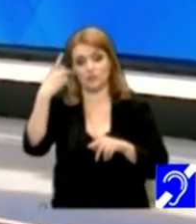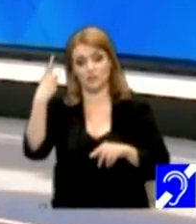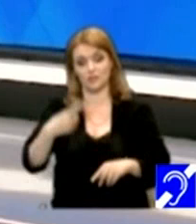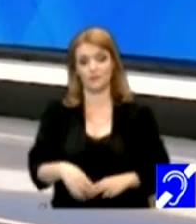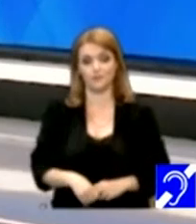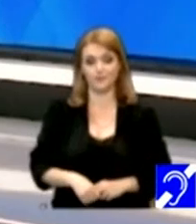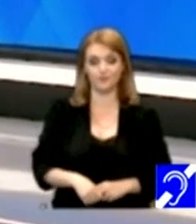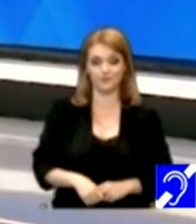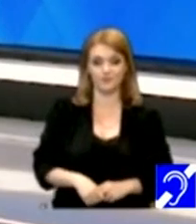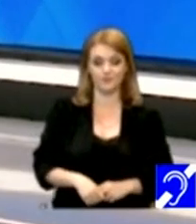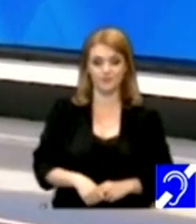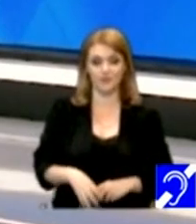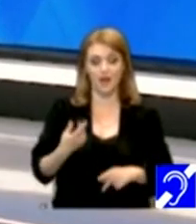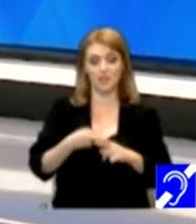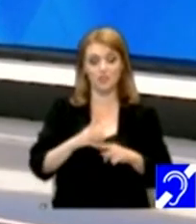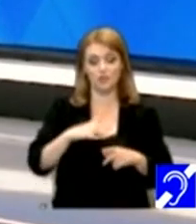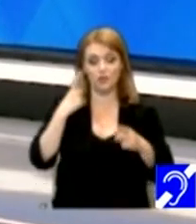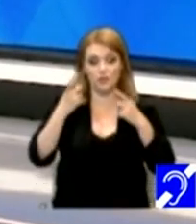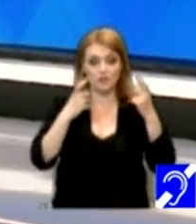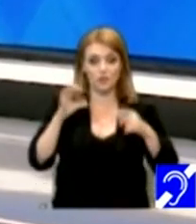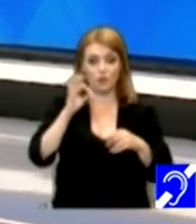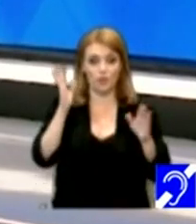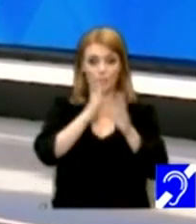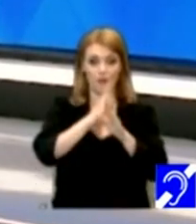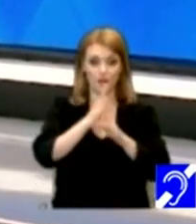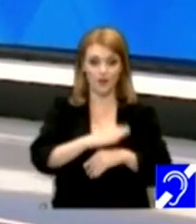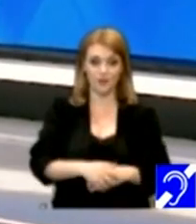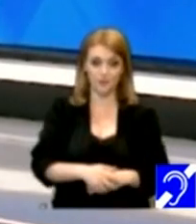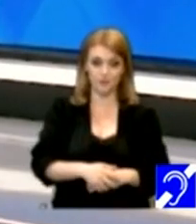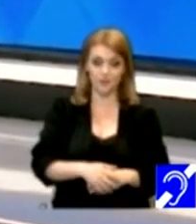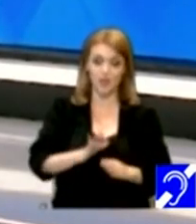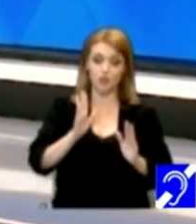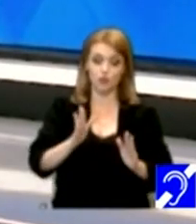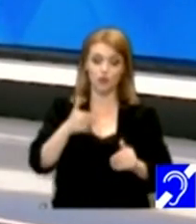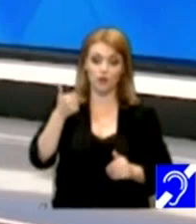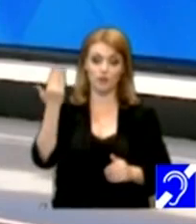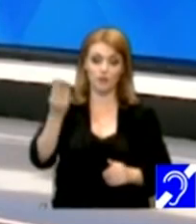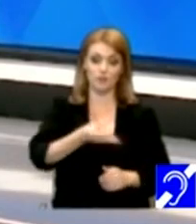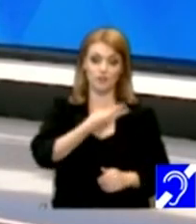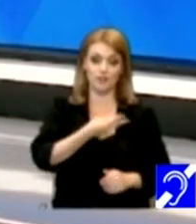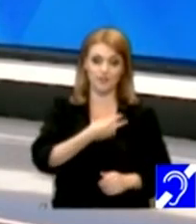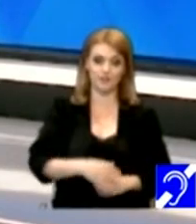în sud-sud-vest. Acestea au fost informațiile despre vreme. Sunt Florina Constantinescu și vă mulțumesc pentru